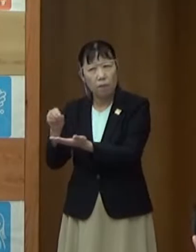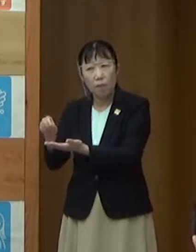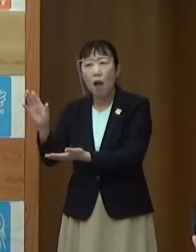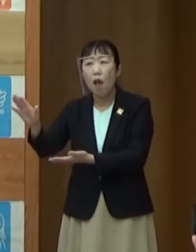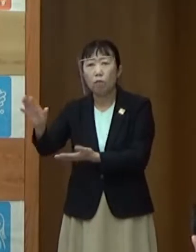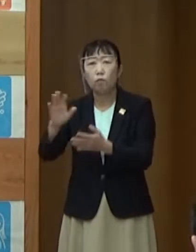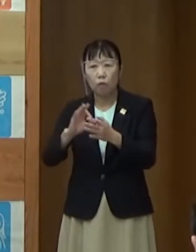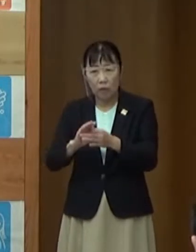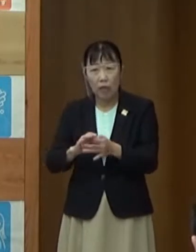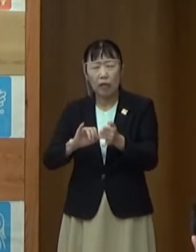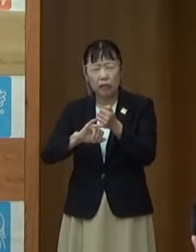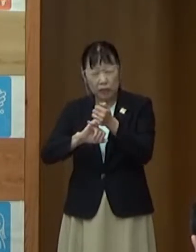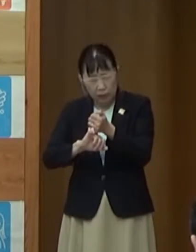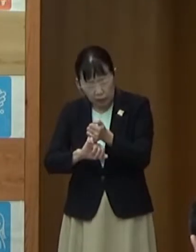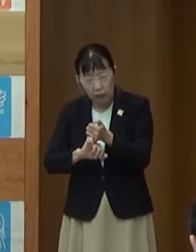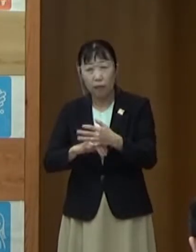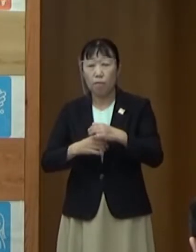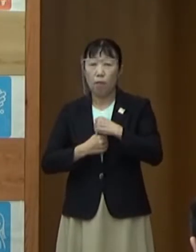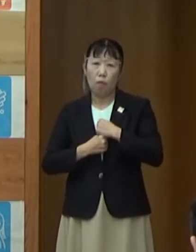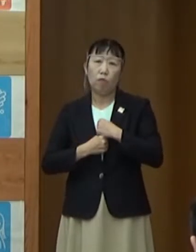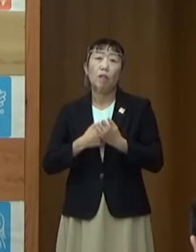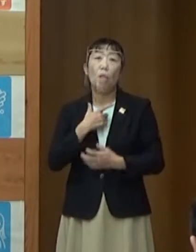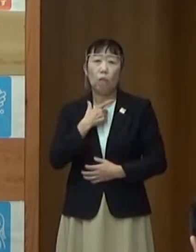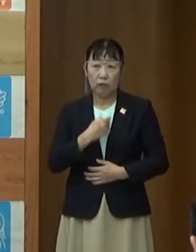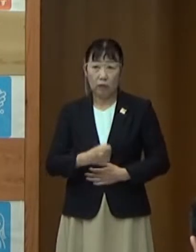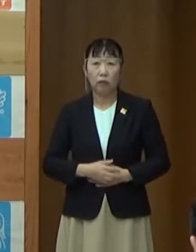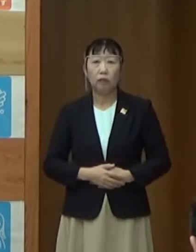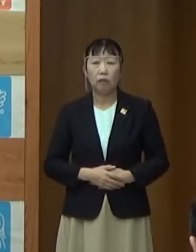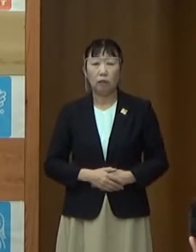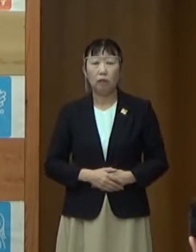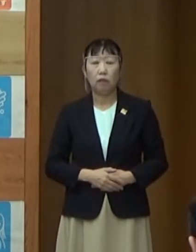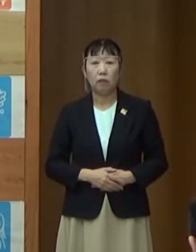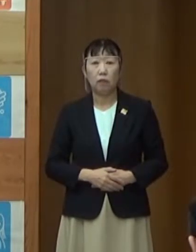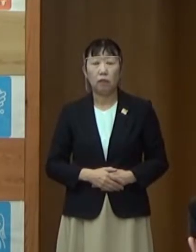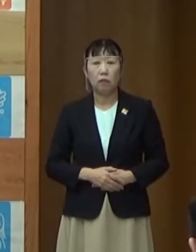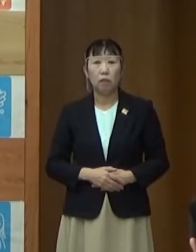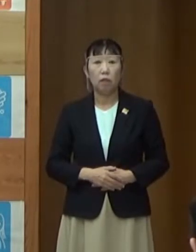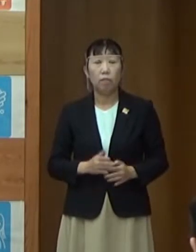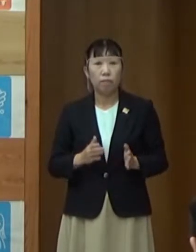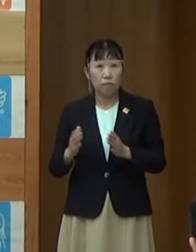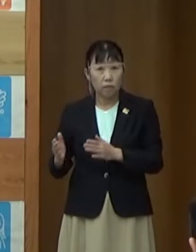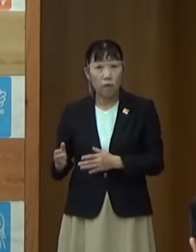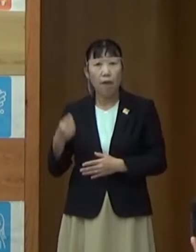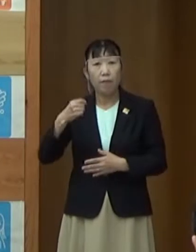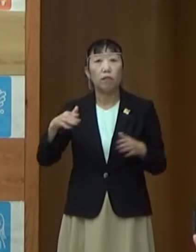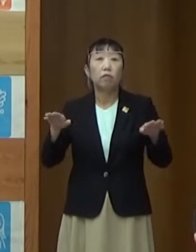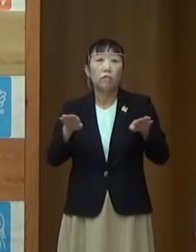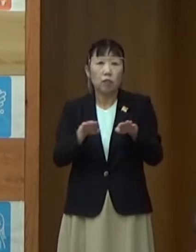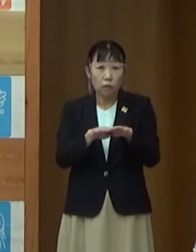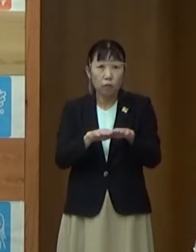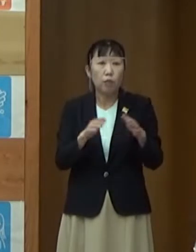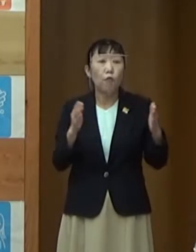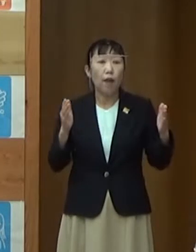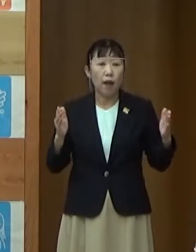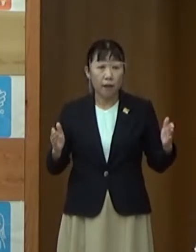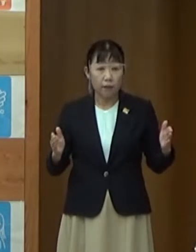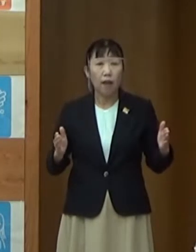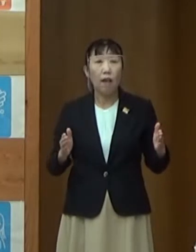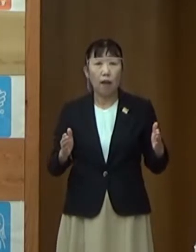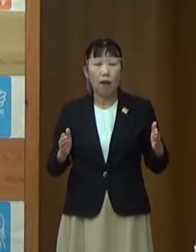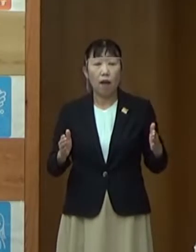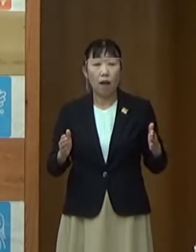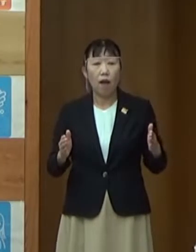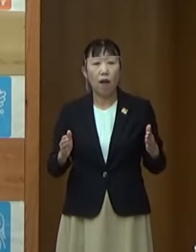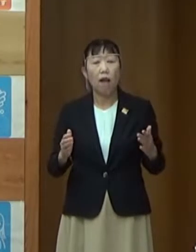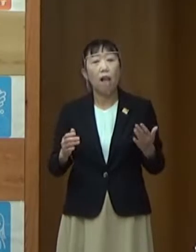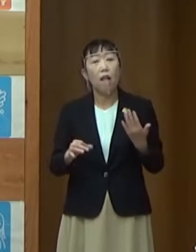ひこれは皆さんに徹底いただくようにお願いいたします。そしてこの夏休みの期間中でありますが、